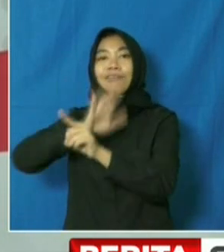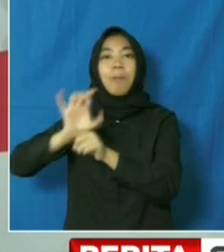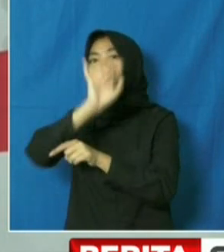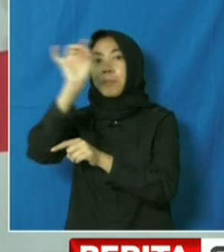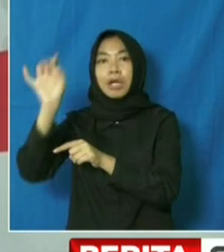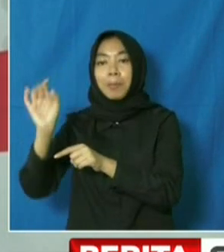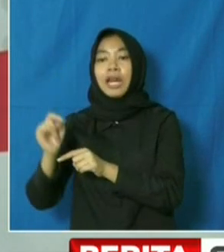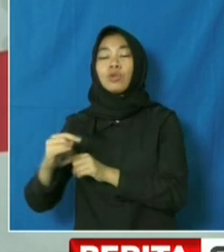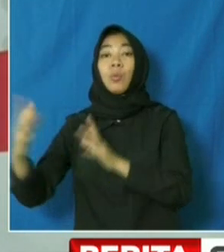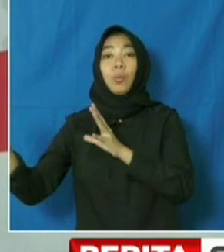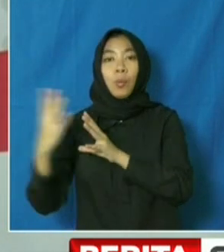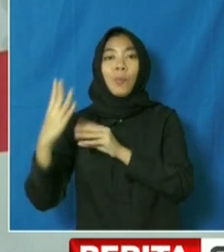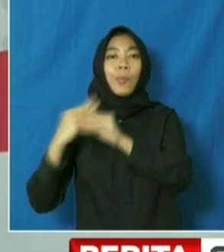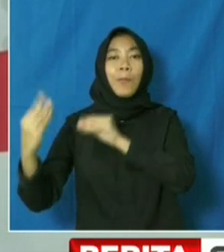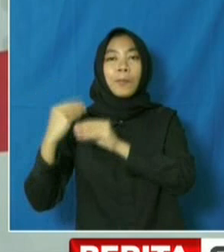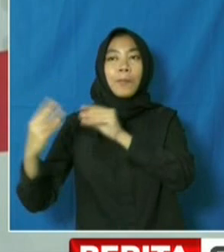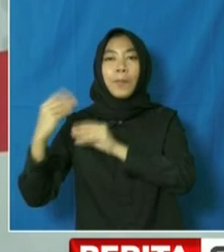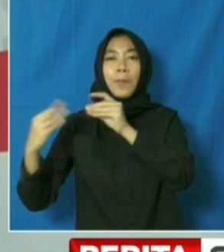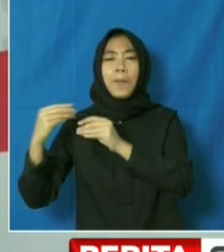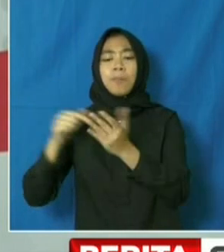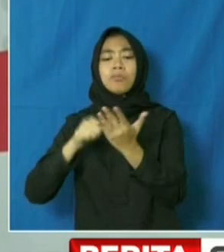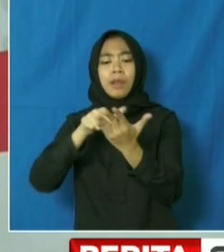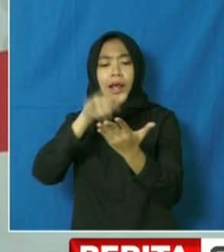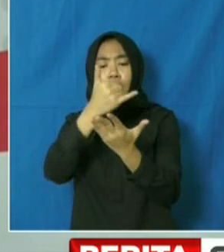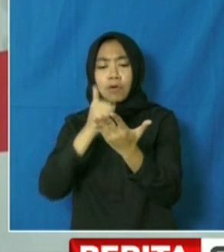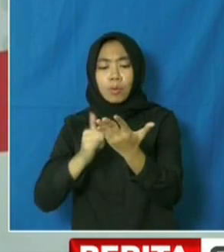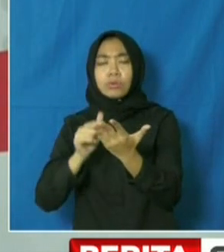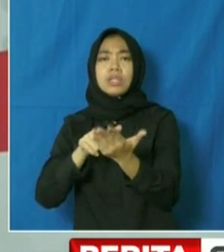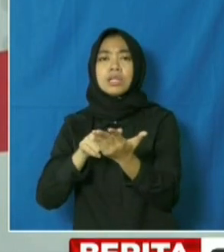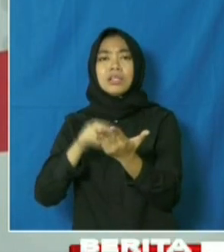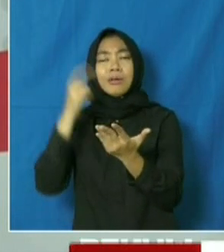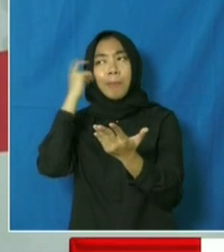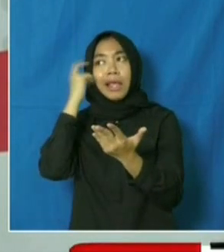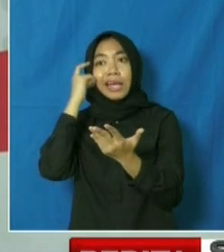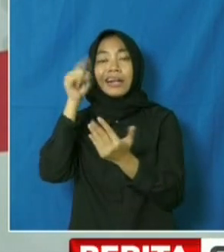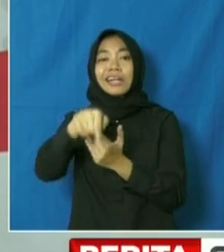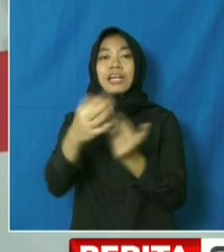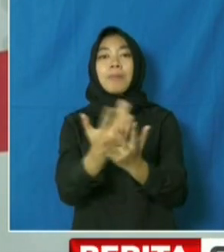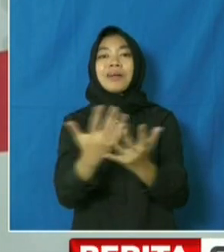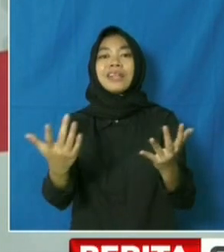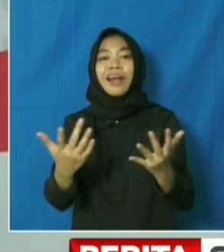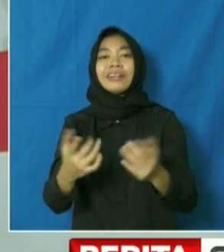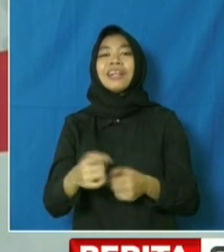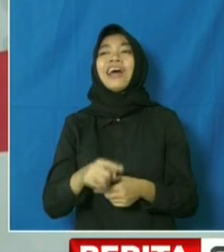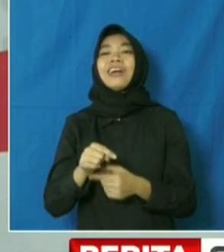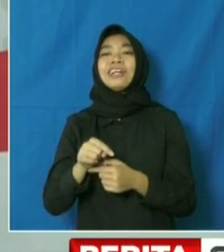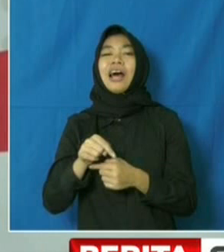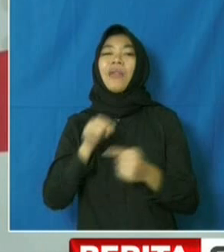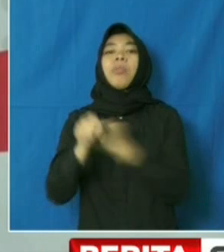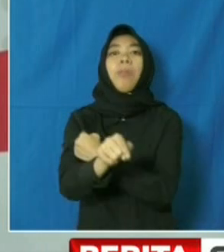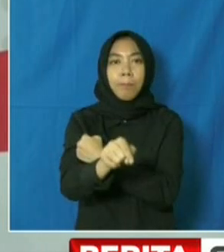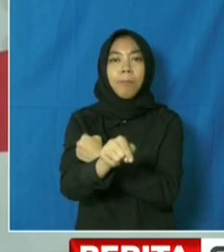disiplin keilmuan nilai bahwa di tengah masyarakat ada yang memiliki kesalahpahaman